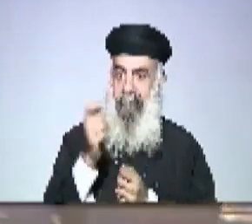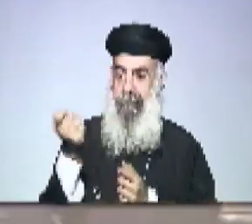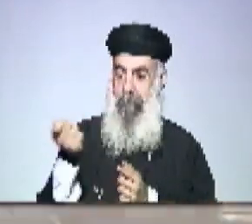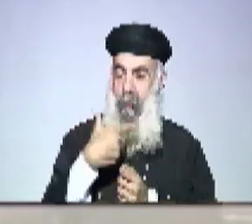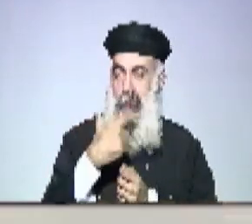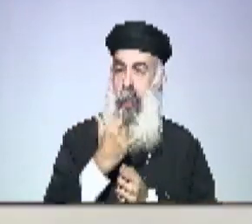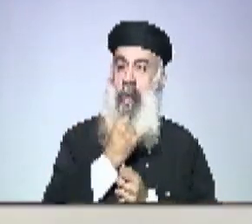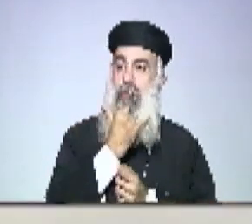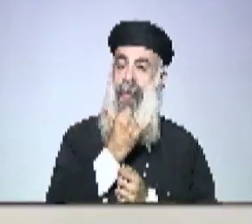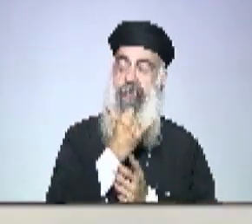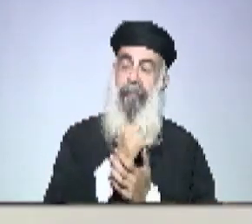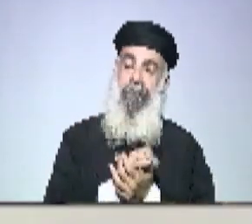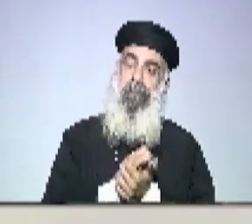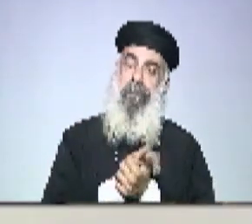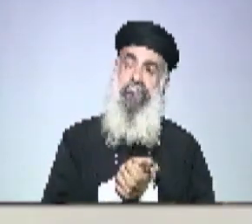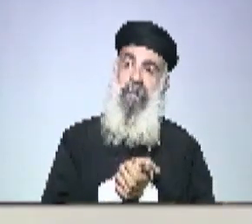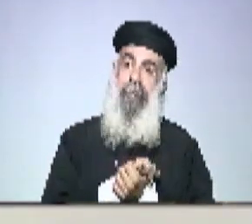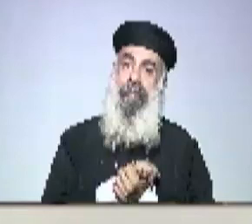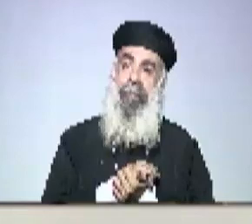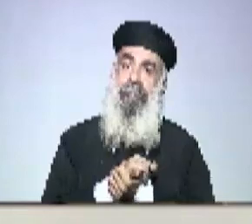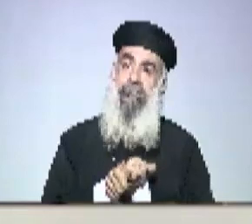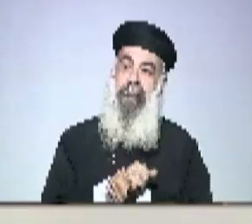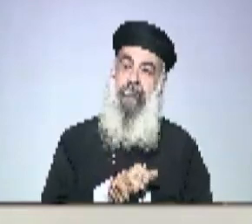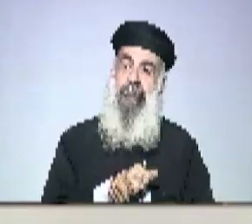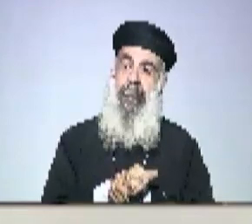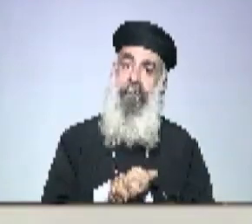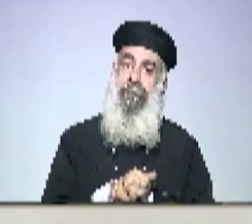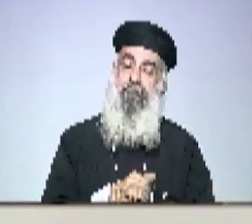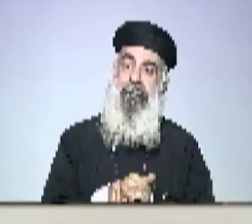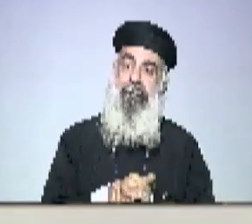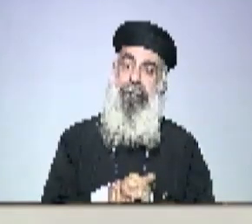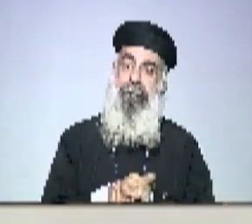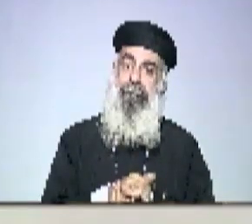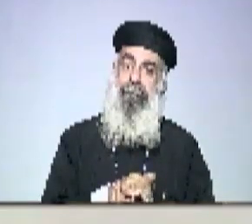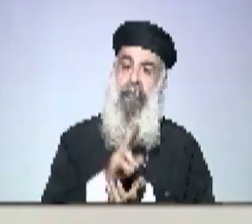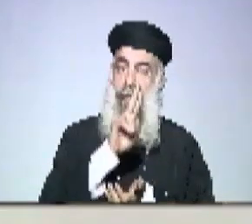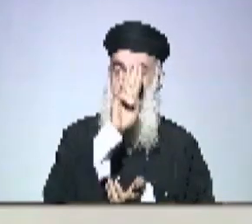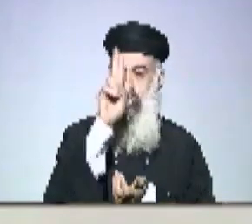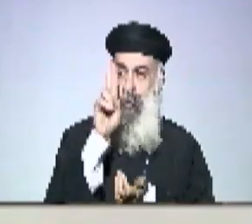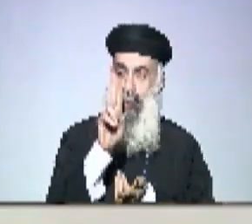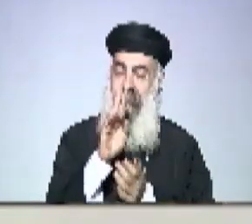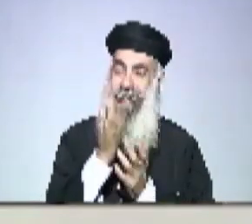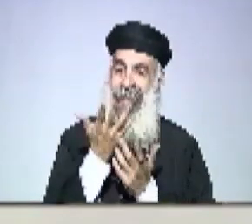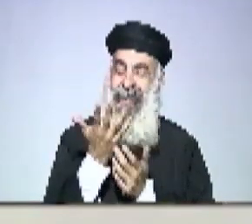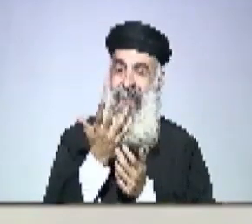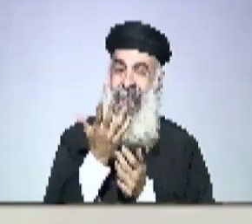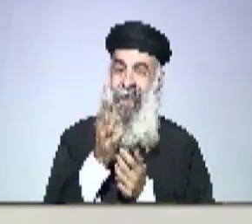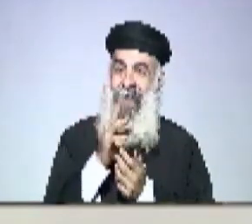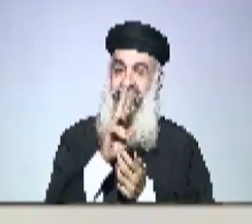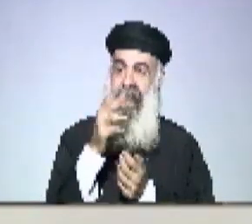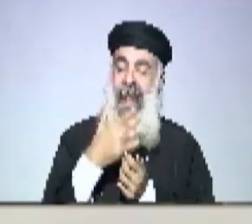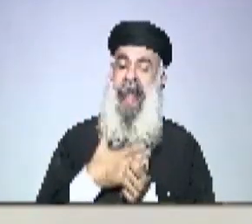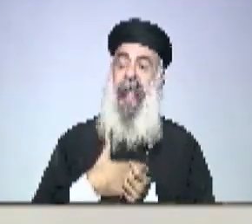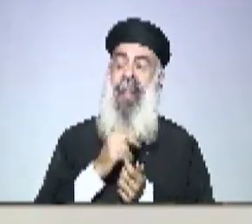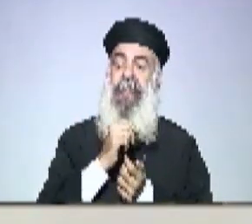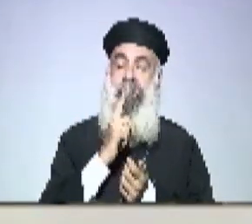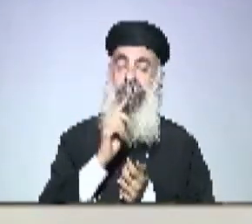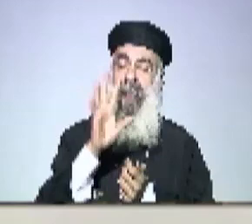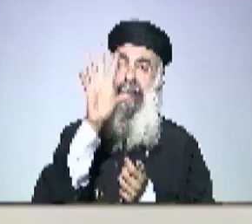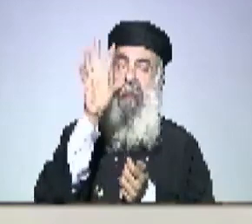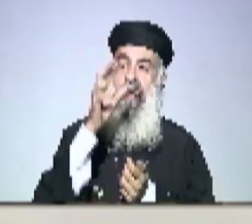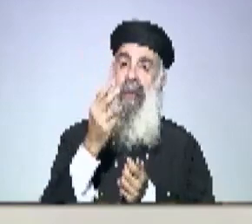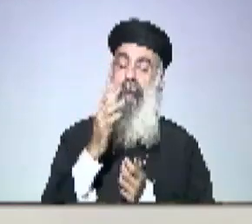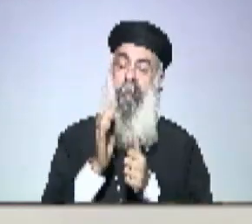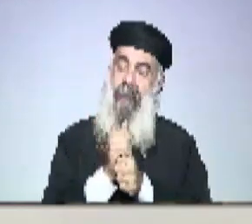اللي بعتوها على الواتساب في سؤال بيقول هل معنى ان ادم وحواء اكلوا من